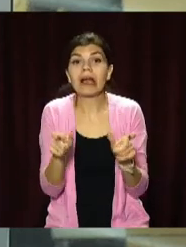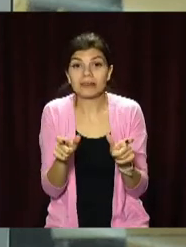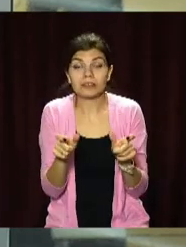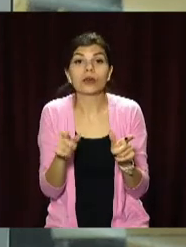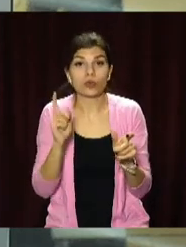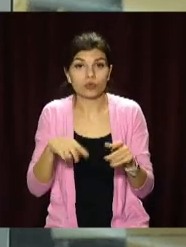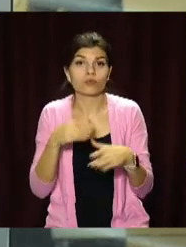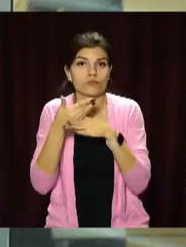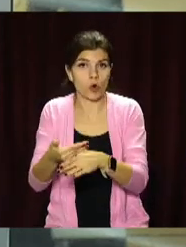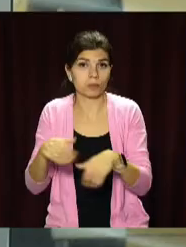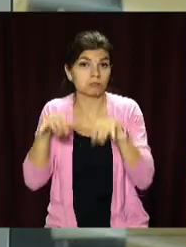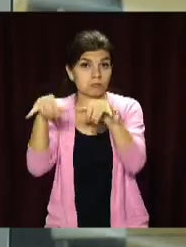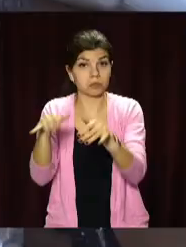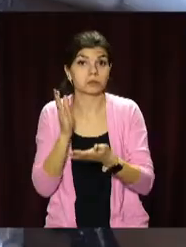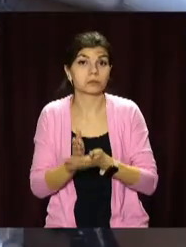Деталі у наступному сюжеті.